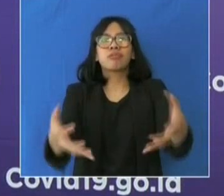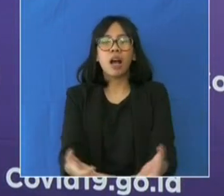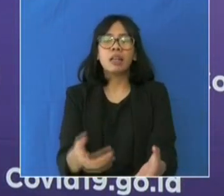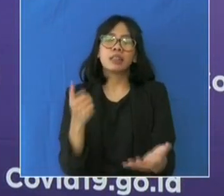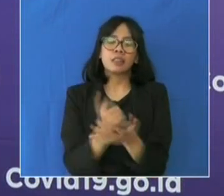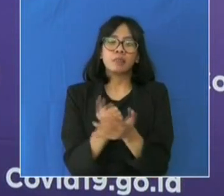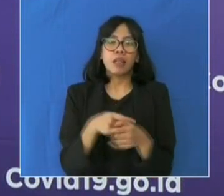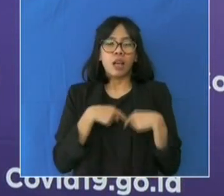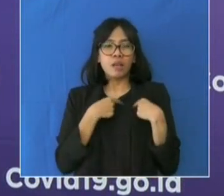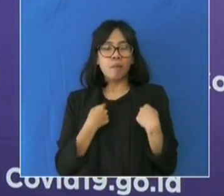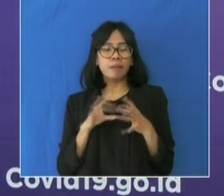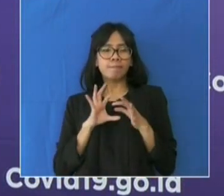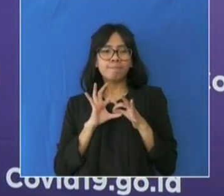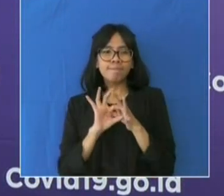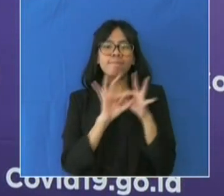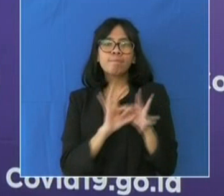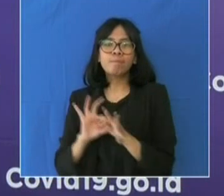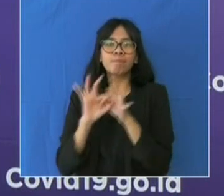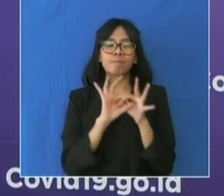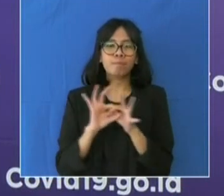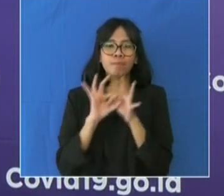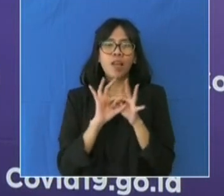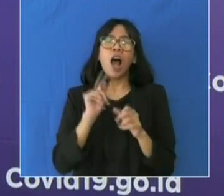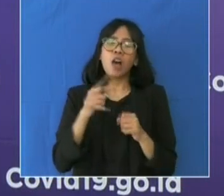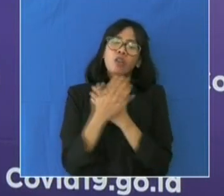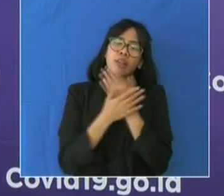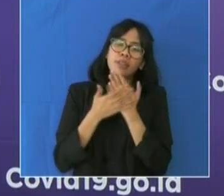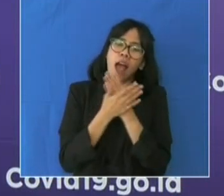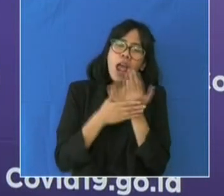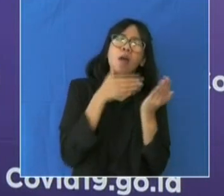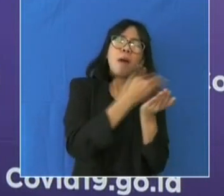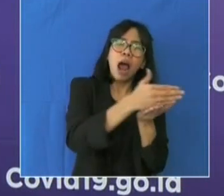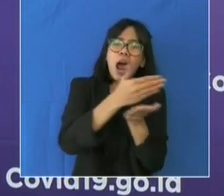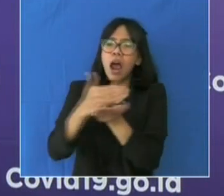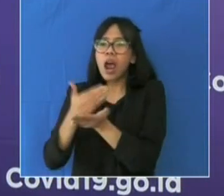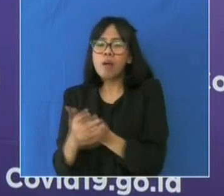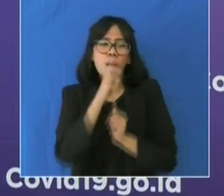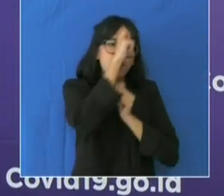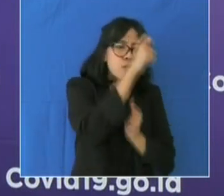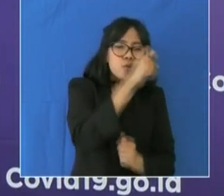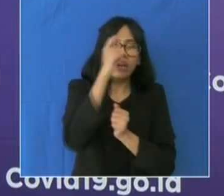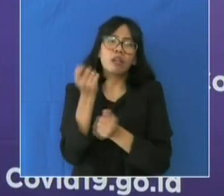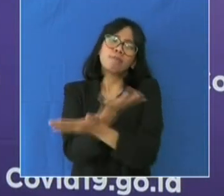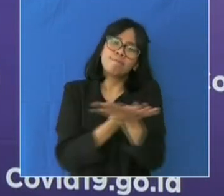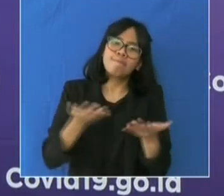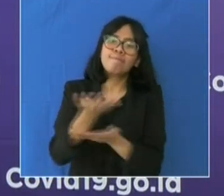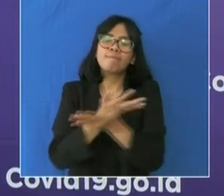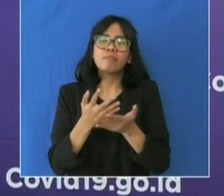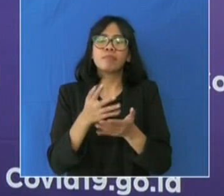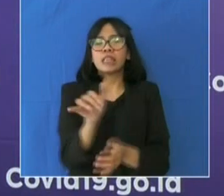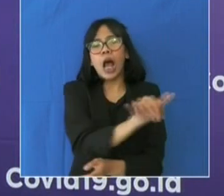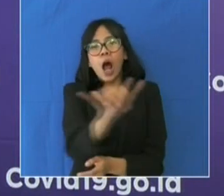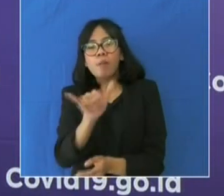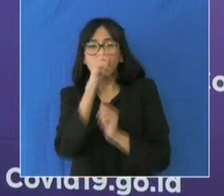menguatkan kita dan menyebarkan juga pandemic kasih solidaritas dan kepedulian kepada